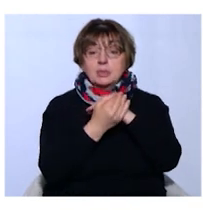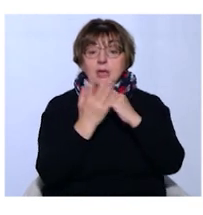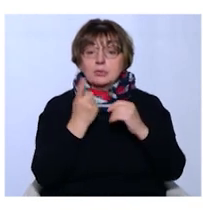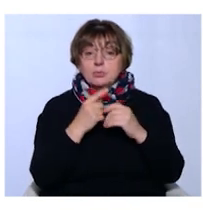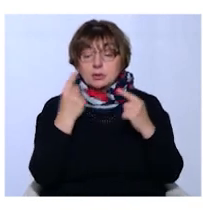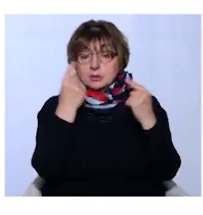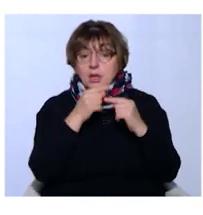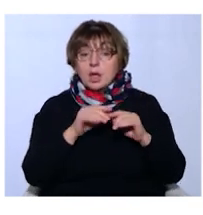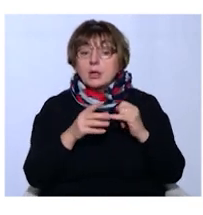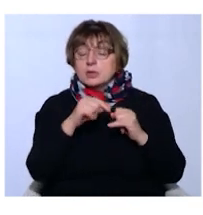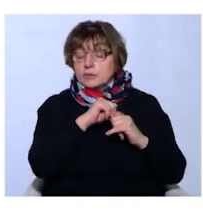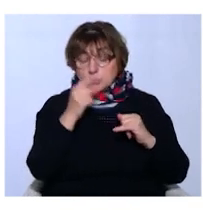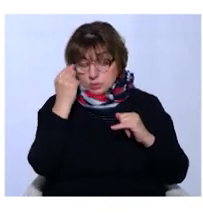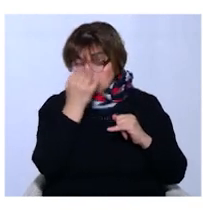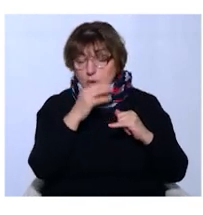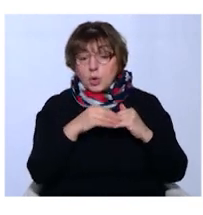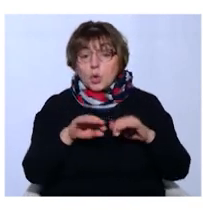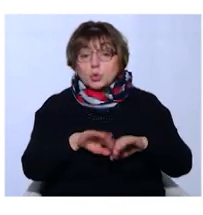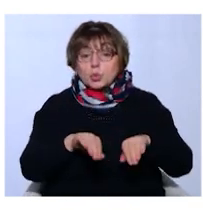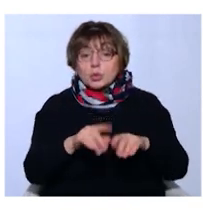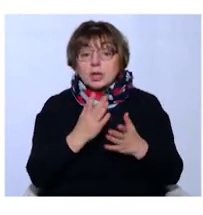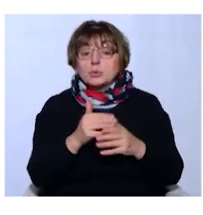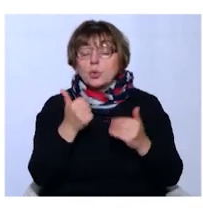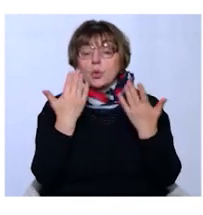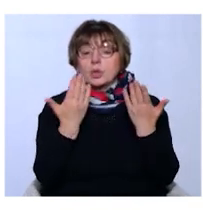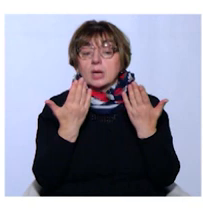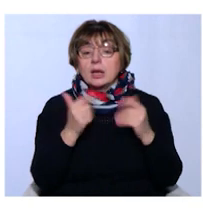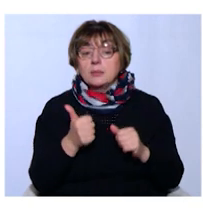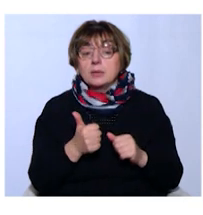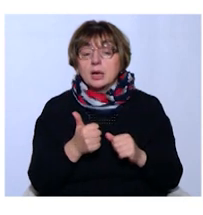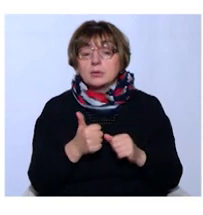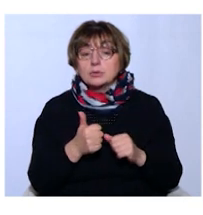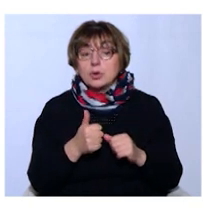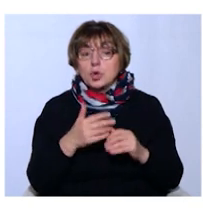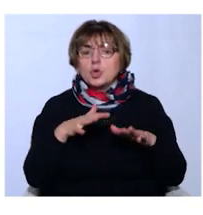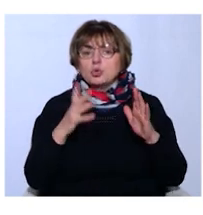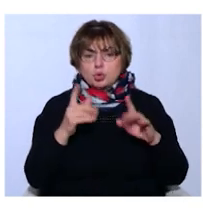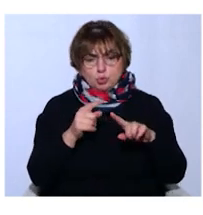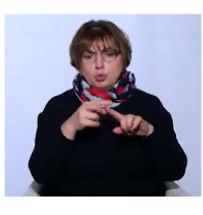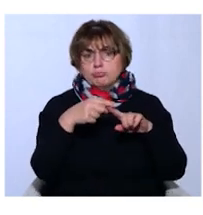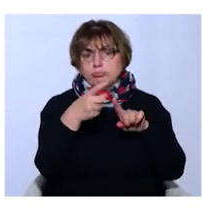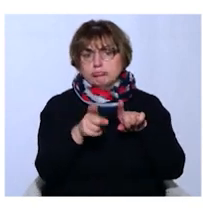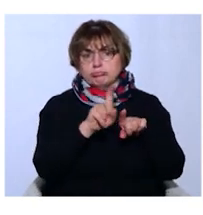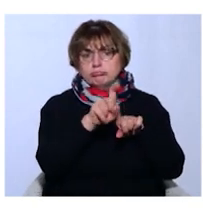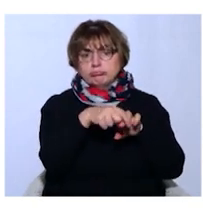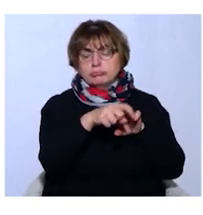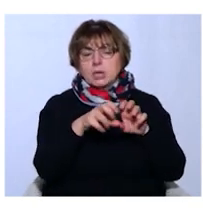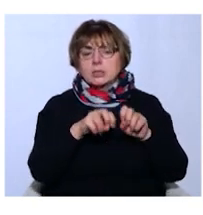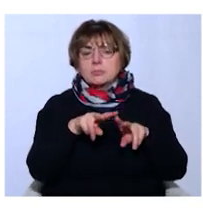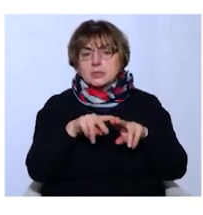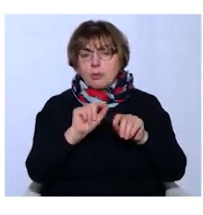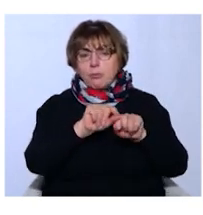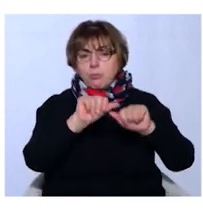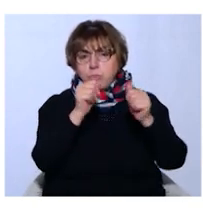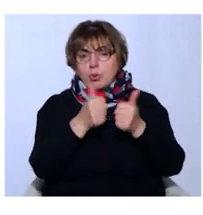მაგრამ თხუნელას აქვს, იცით როგორი კიდურები, აი ნახეთ, დიდი ბრჭყალები აქვს მას კიდურებზე და ნიჩბის ფორმა